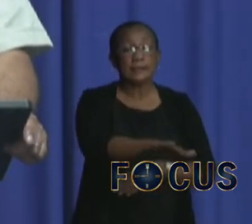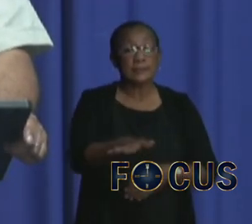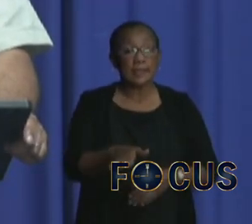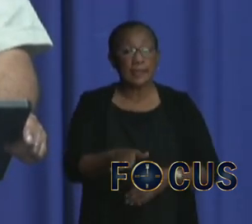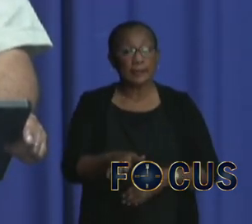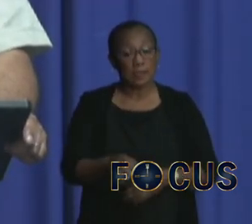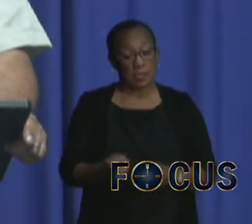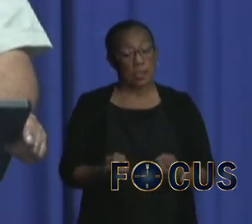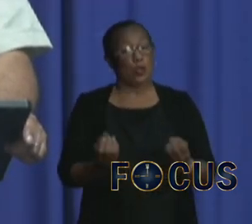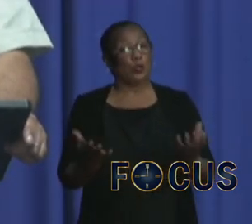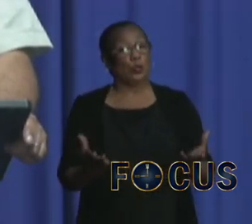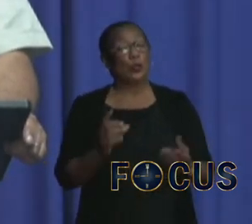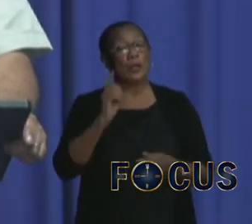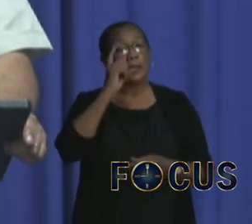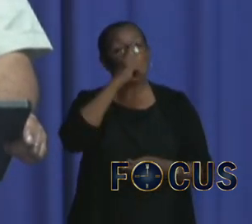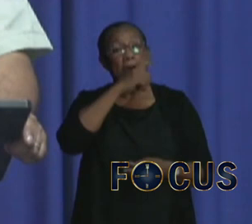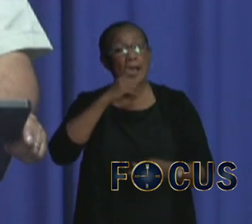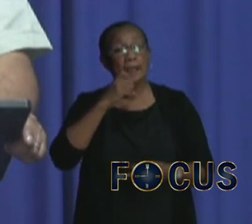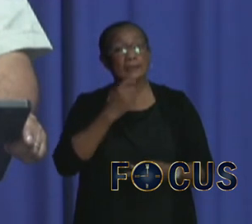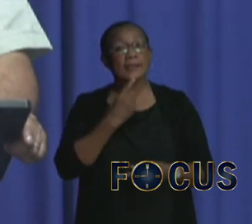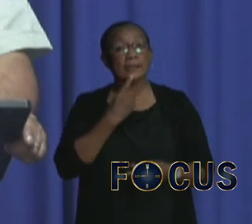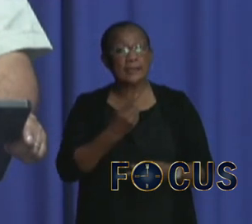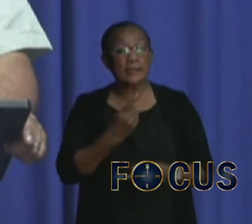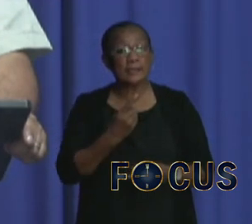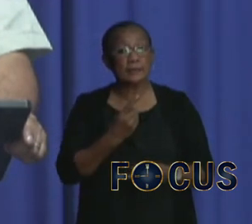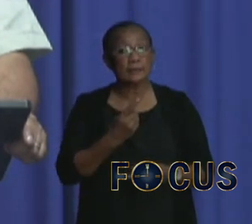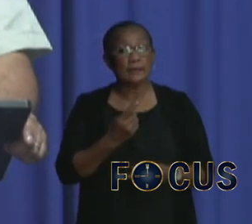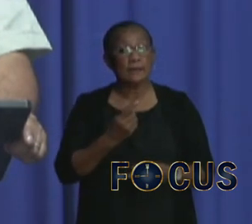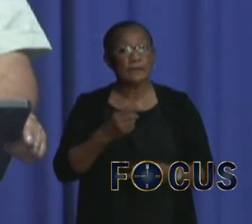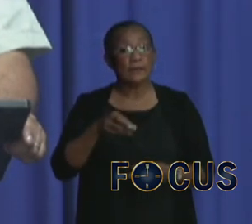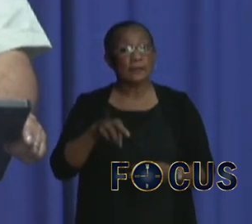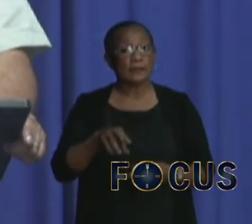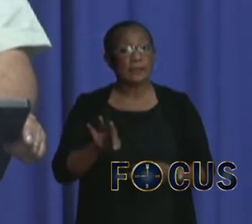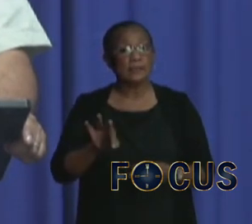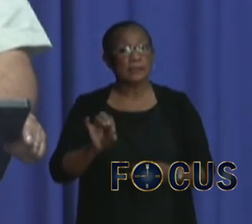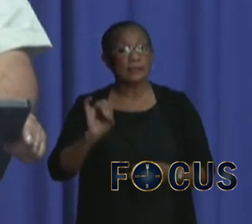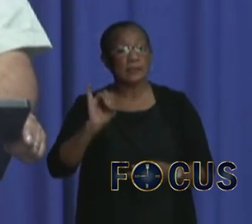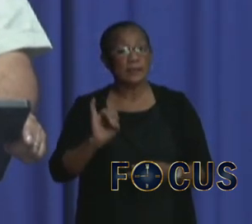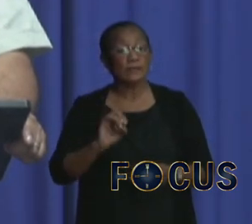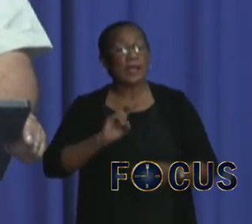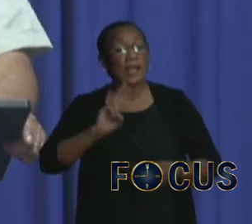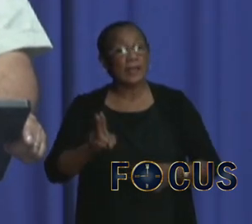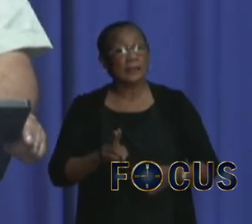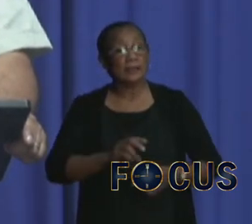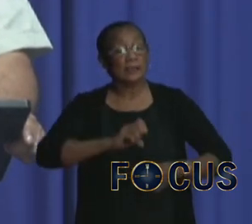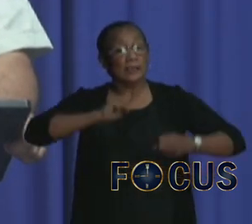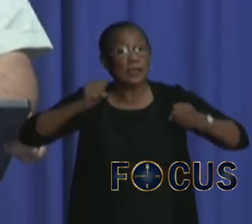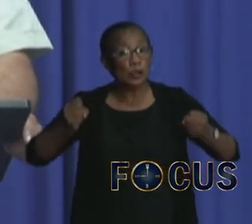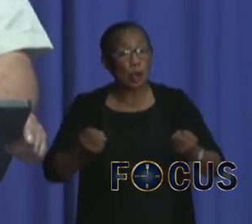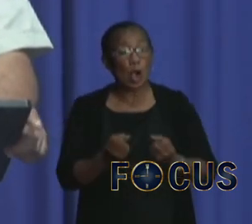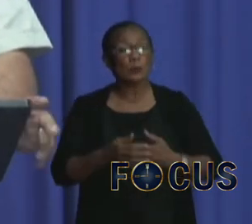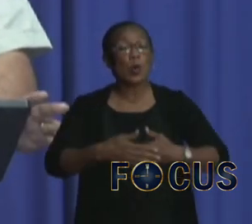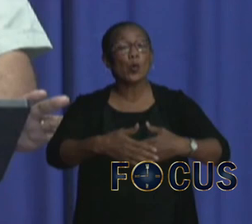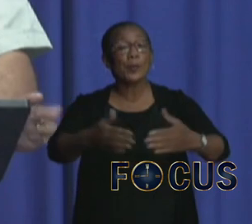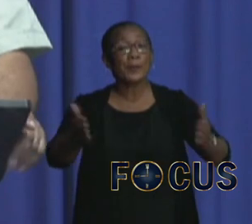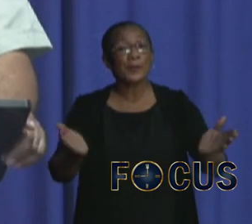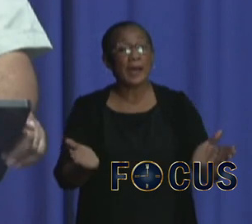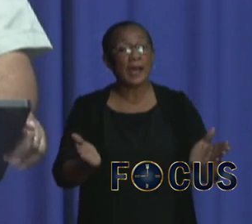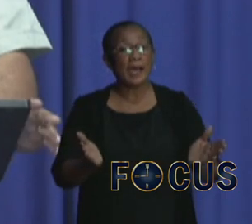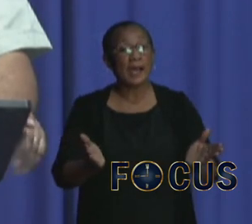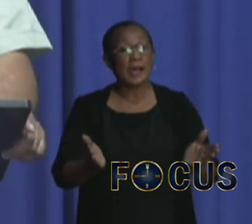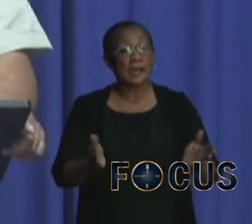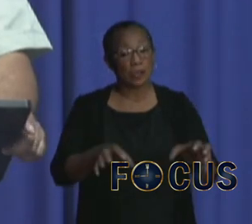Natuurlijk, als er sprake is van recidive en een enorme openbare